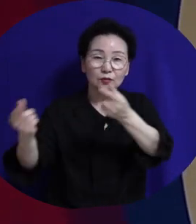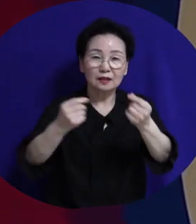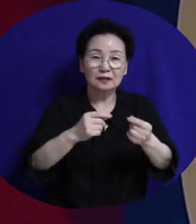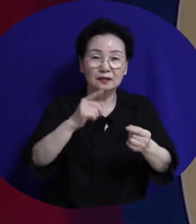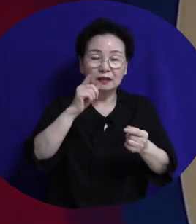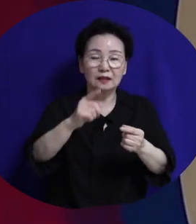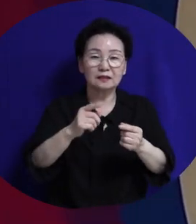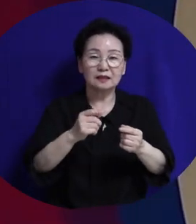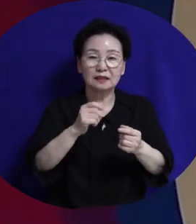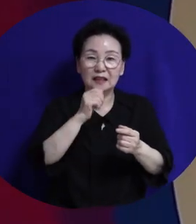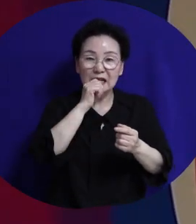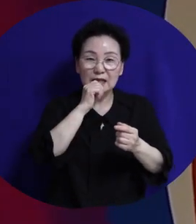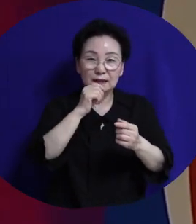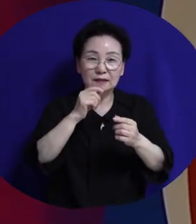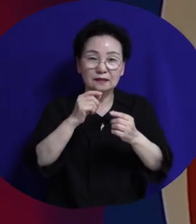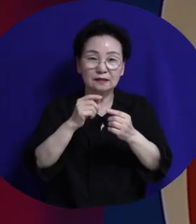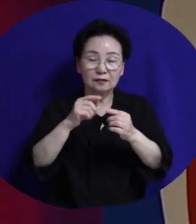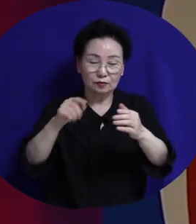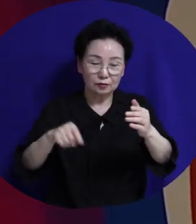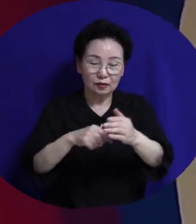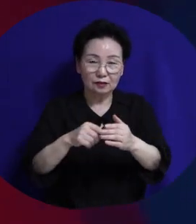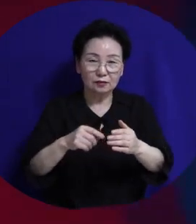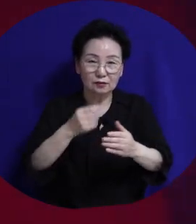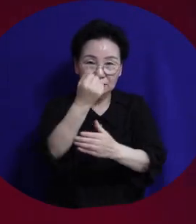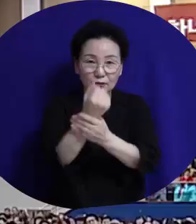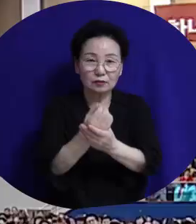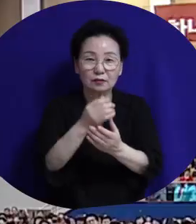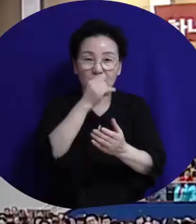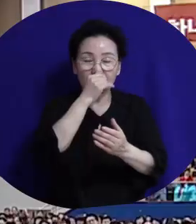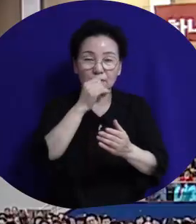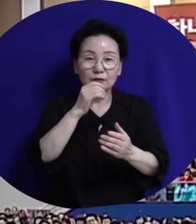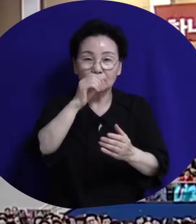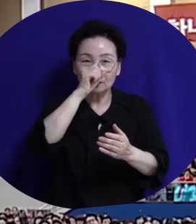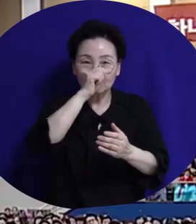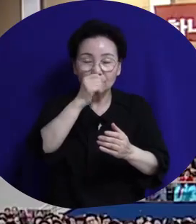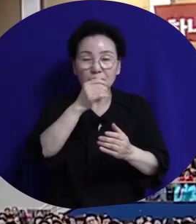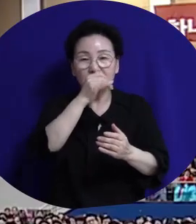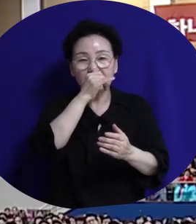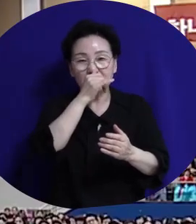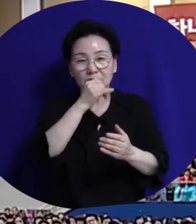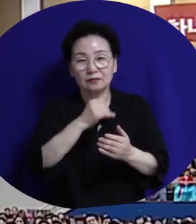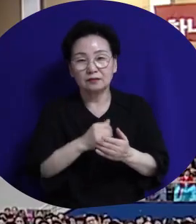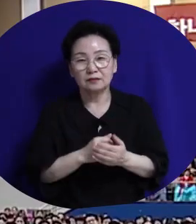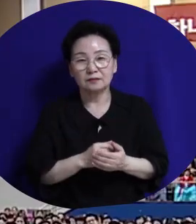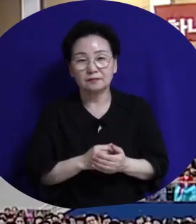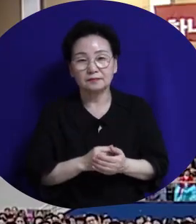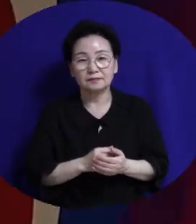한 콩깍지 속에도 여러분 썩은 게 있고 알곡이 있는 걸 믿어요. 벌써 알곡이 썩은 게 있다는 겁니다.